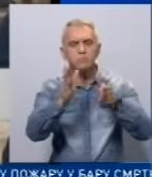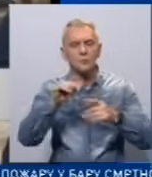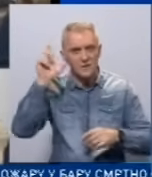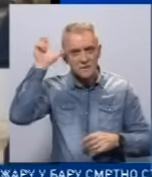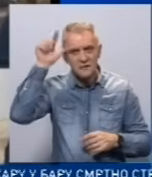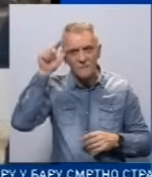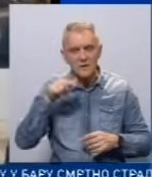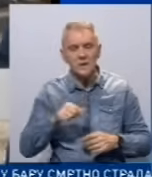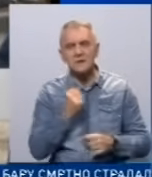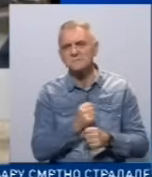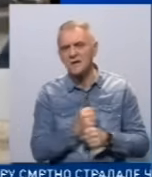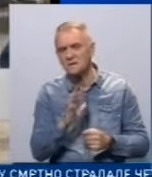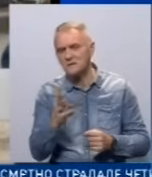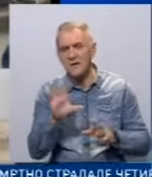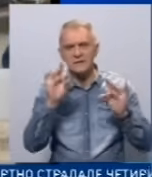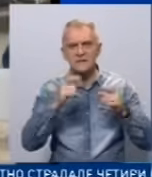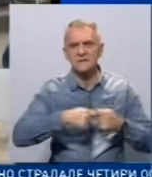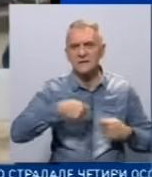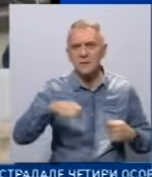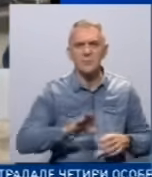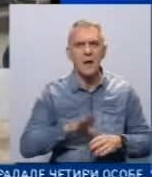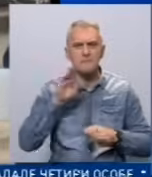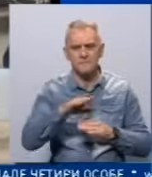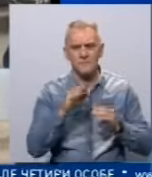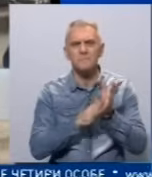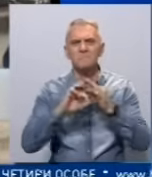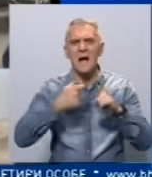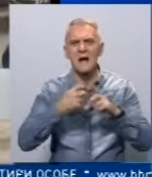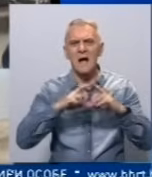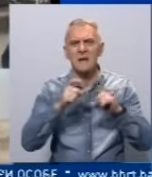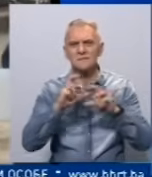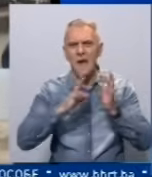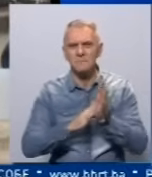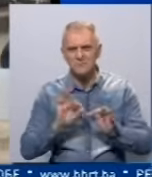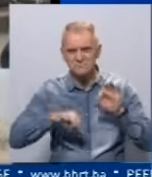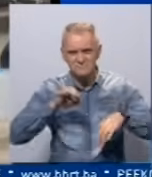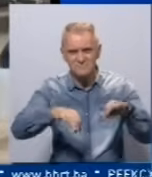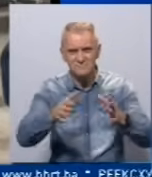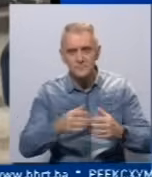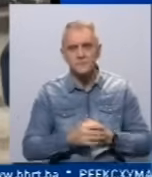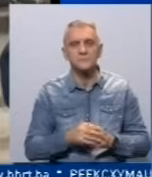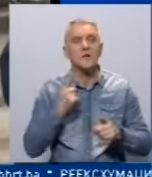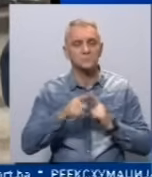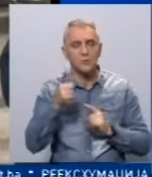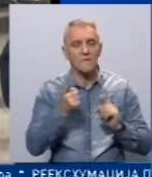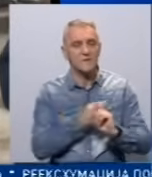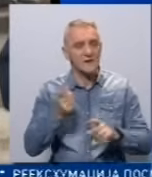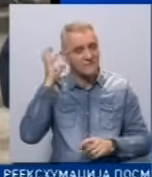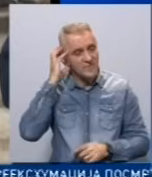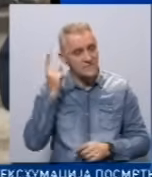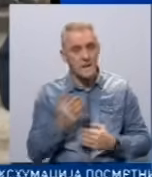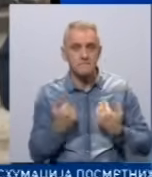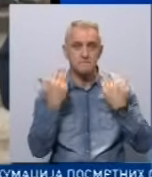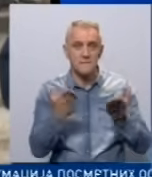dakle, radi se o nekih 10 kilometara makadamskog puta. I evo, upravo zbog toga je federalna vlada na